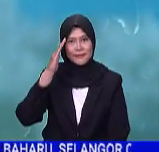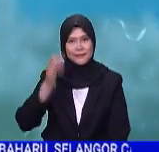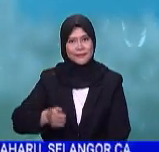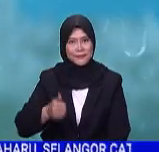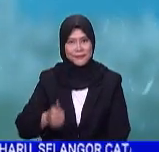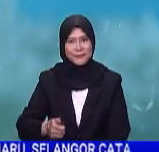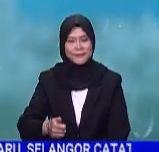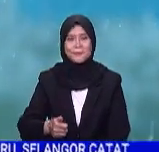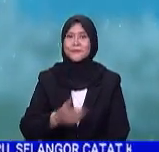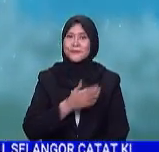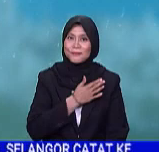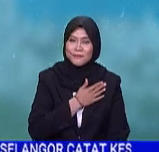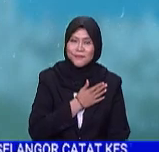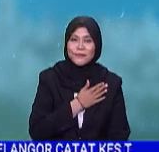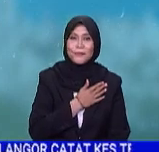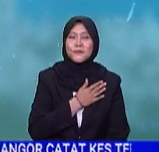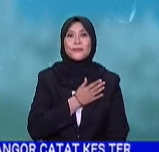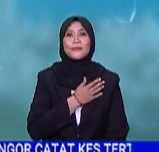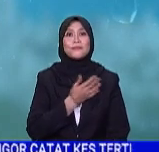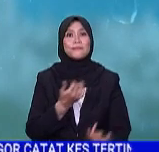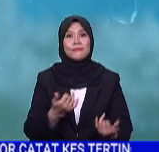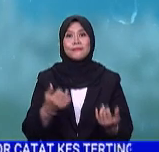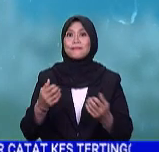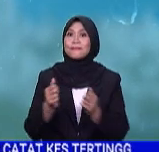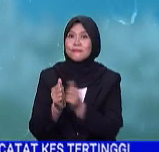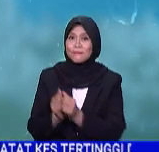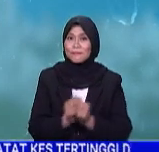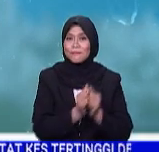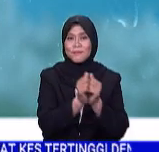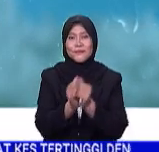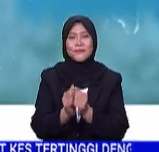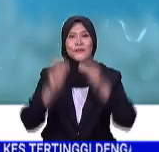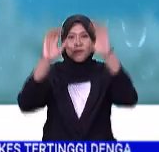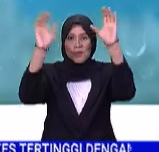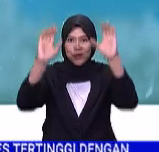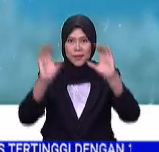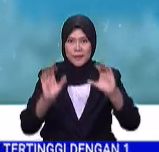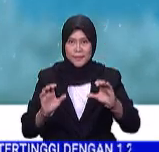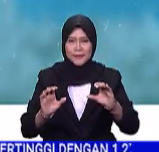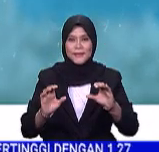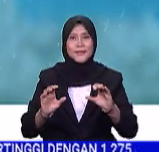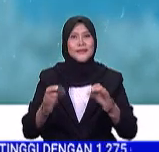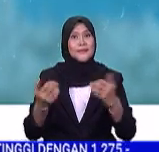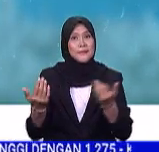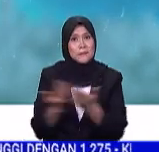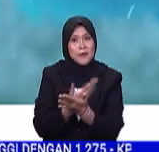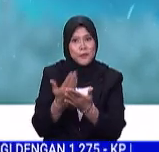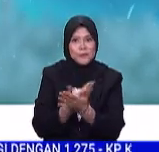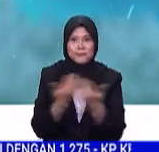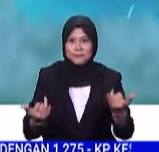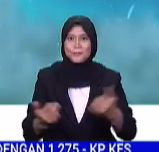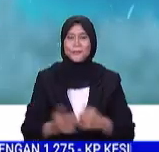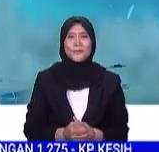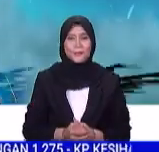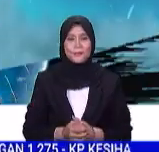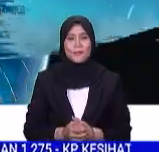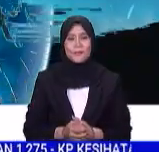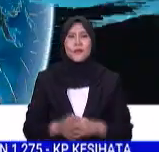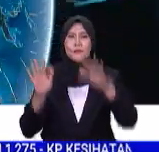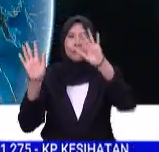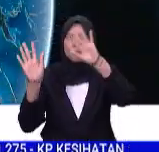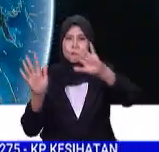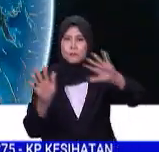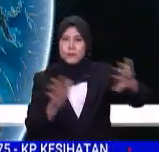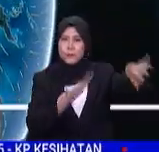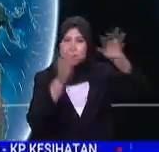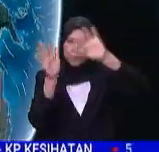Assalamualaikum dan salam sejahtera. Kembali bersama Jabatan Meteorologi Malaysia pada malam ini untuk perkembangan cuaca yang terkini. Angin masih lagi bertiup